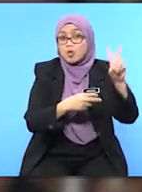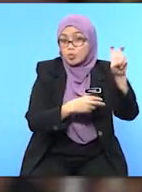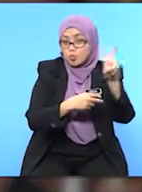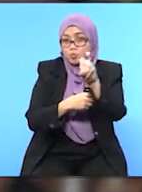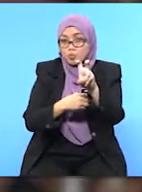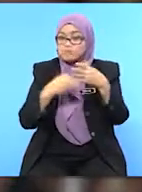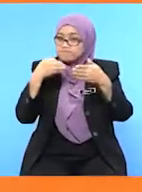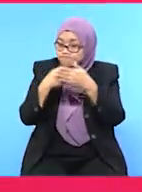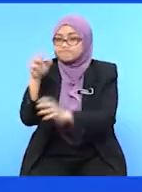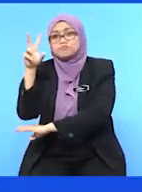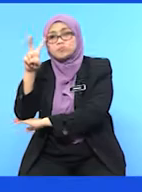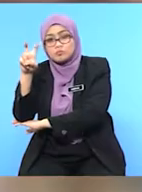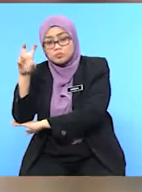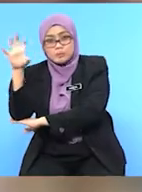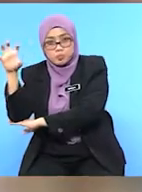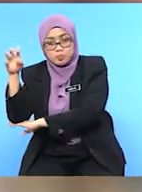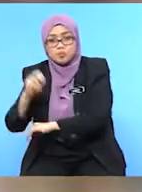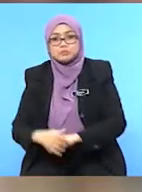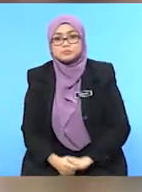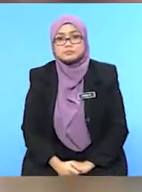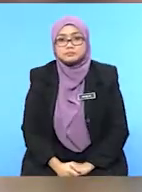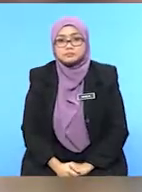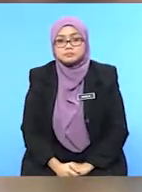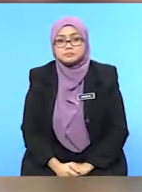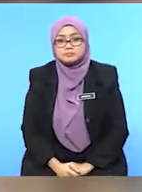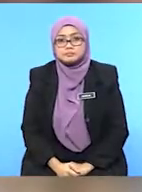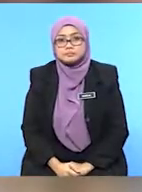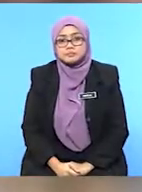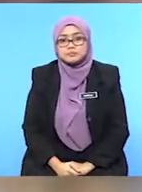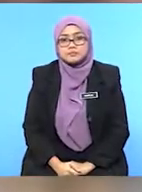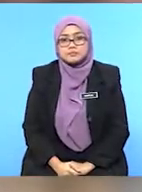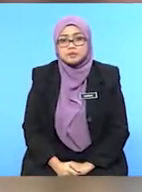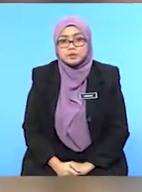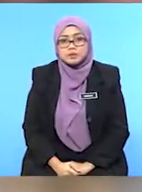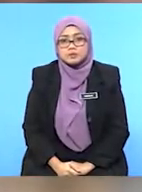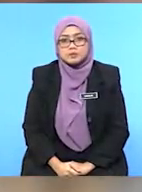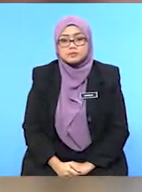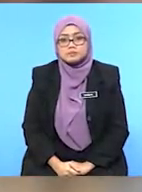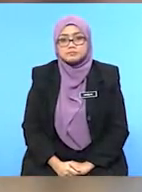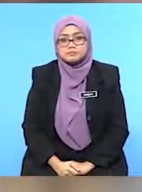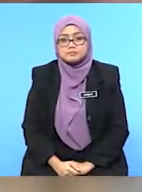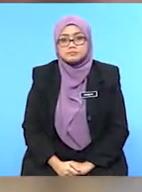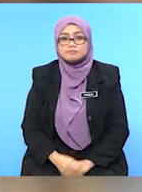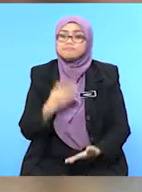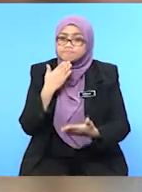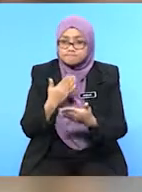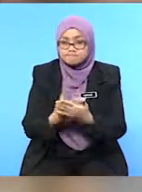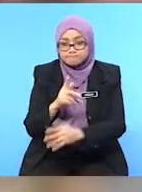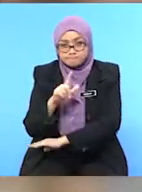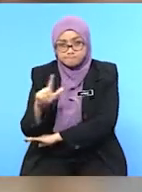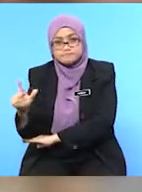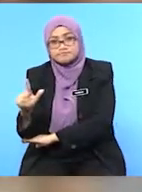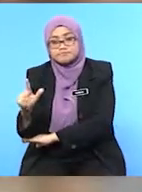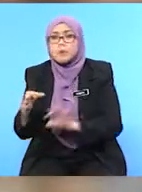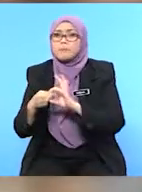tahun 2050 baik Makasih jadi memang jelas Ayo kita menyatakan bahwa perpaduan itu